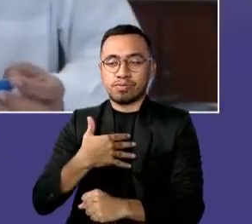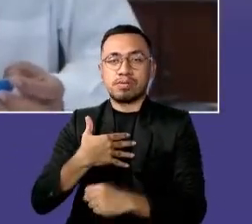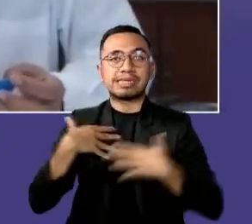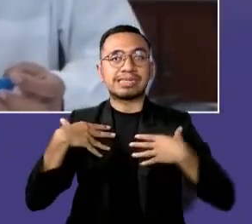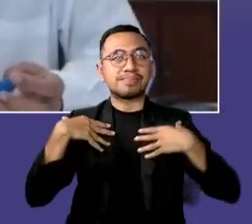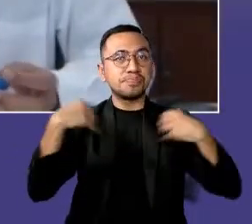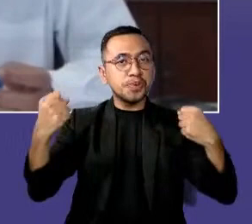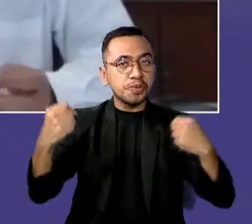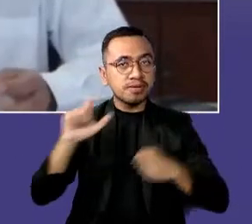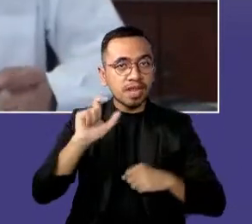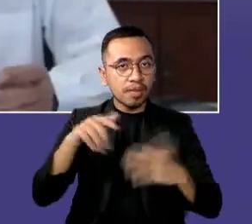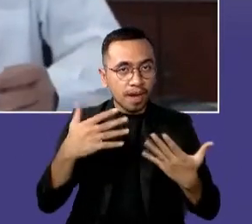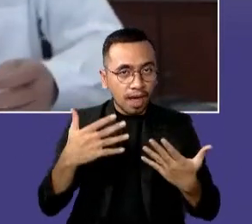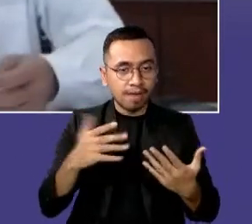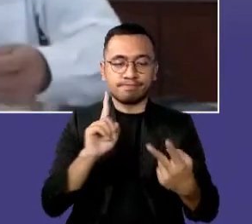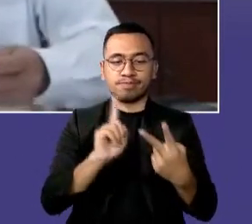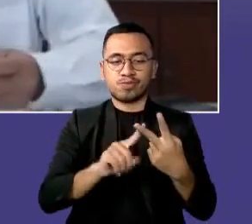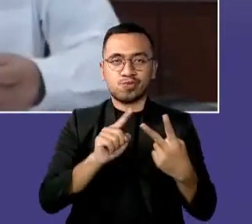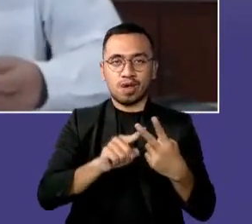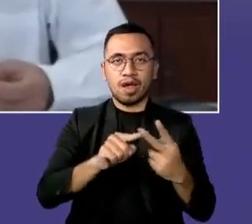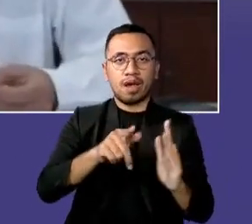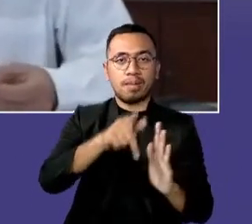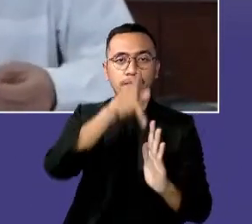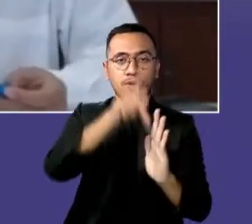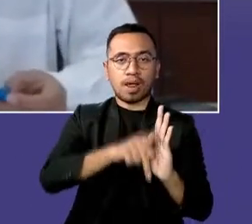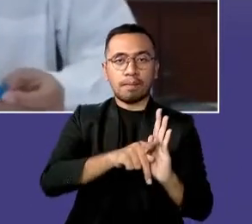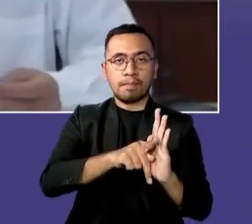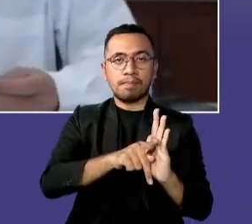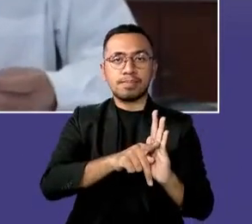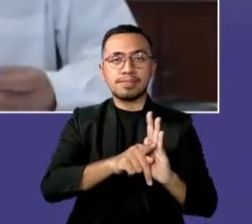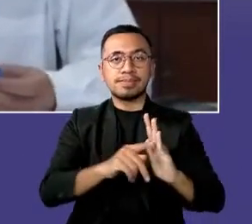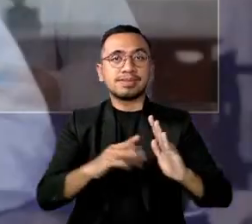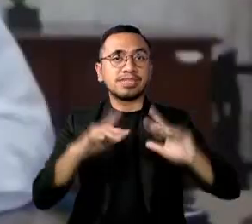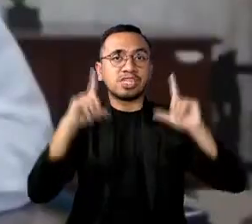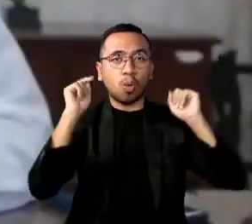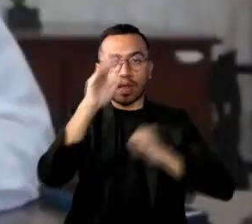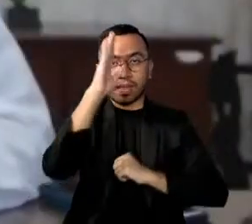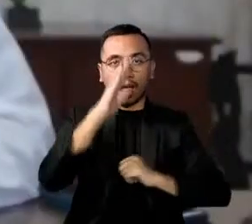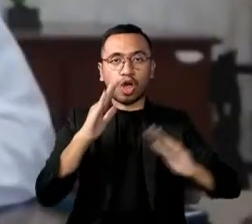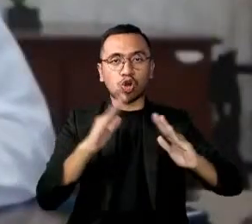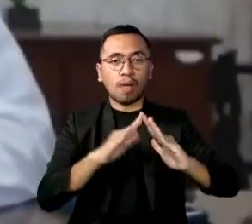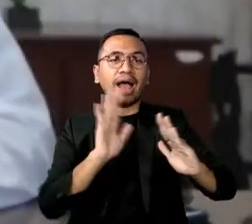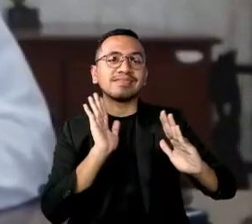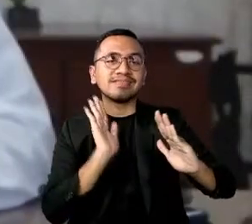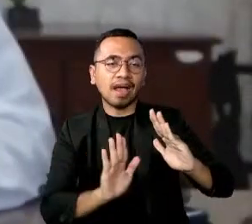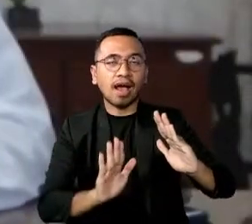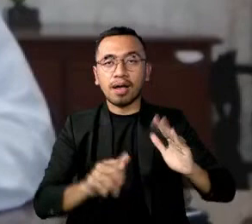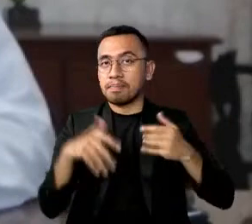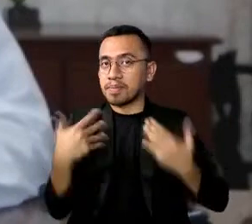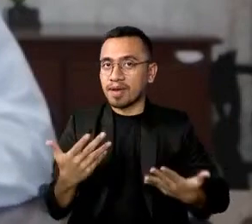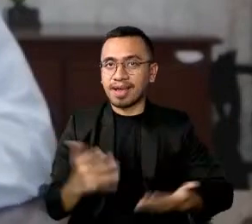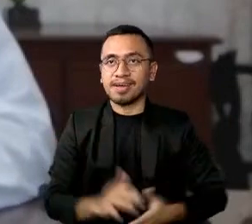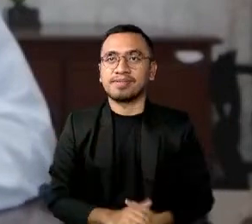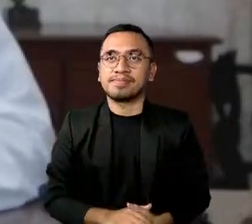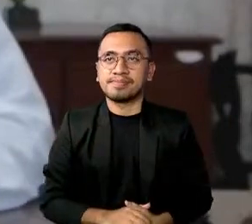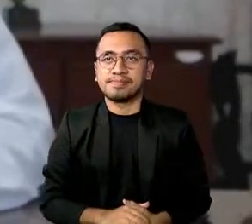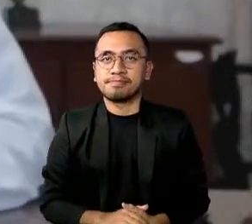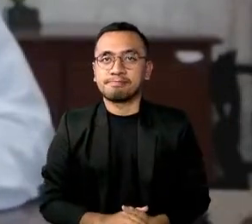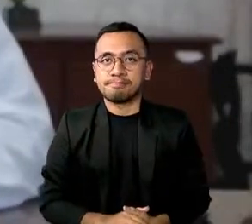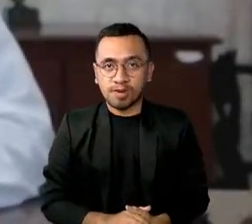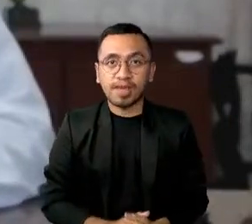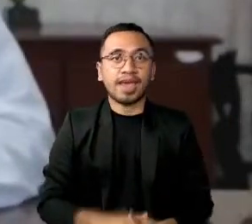aja dan berjalan sukses yang pertanyaan yang pertama untuk memastikan bagaimana agar seluruh masyarakat Temanggung